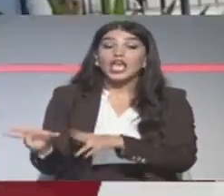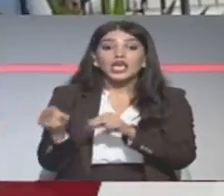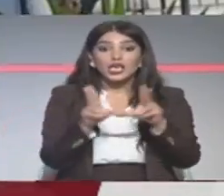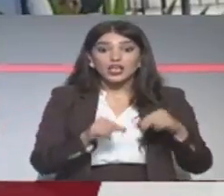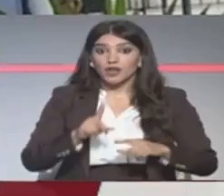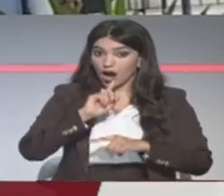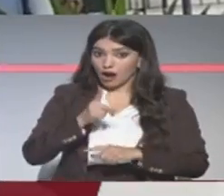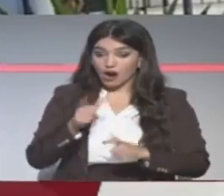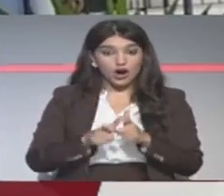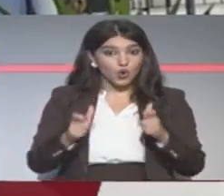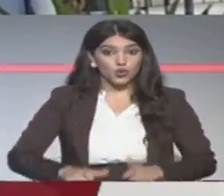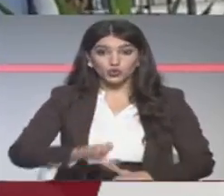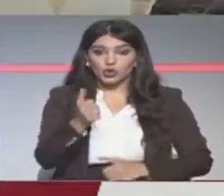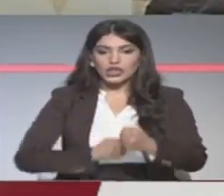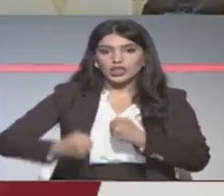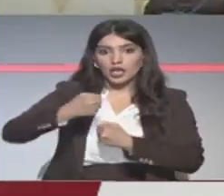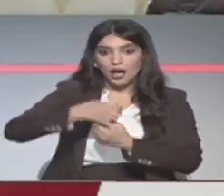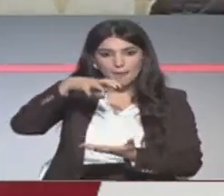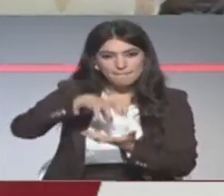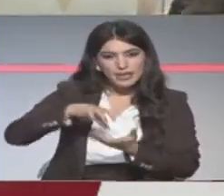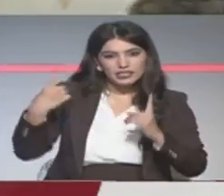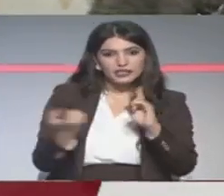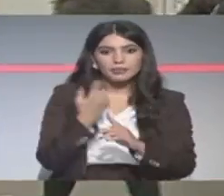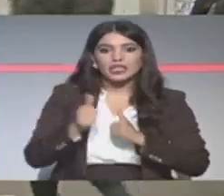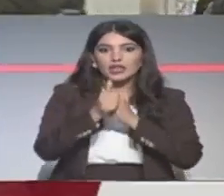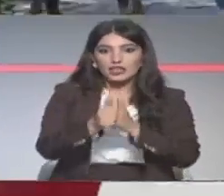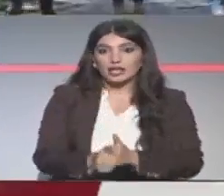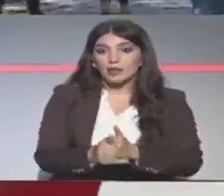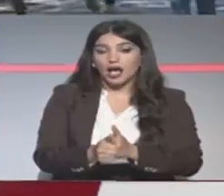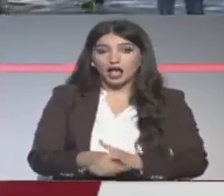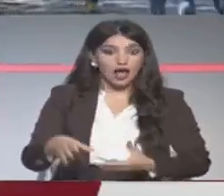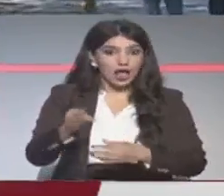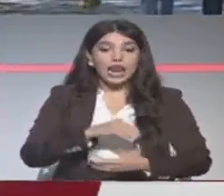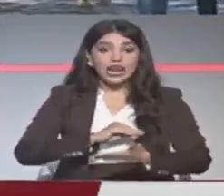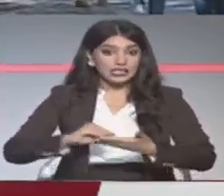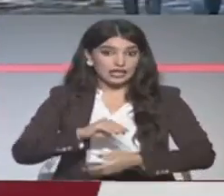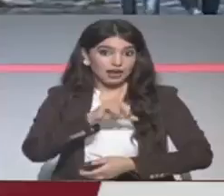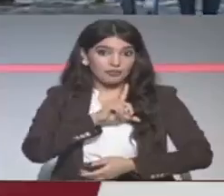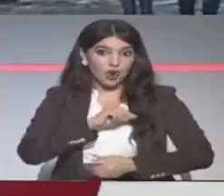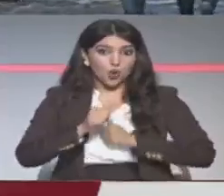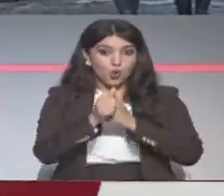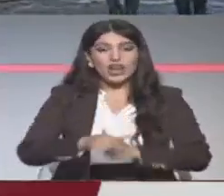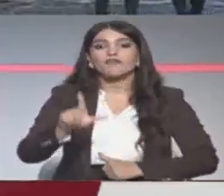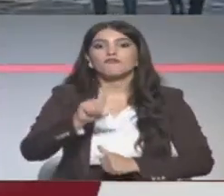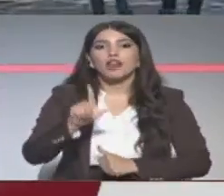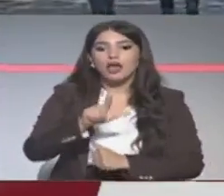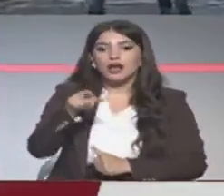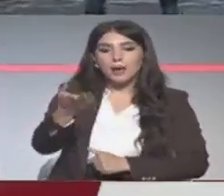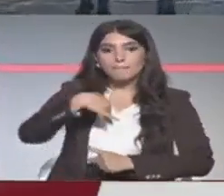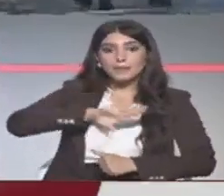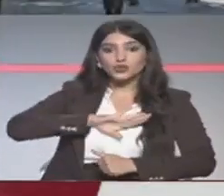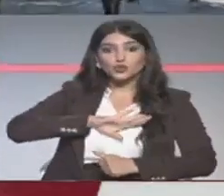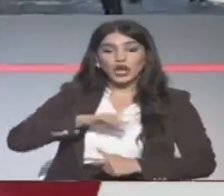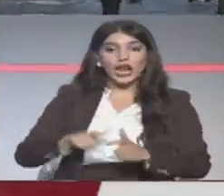قرر رئيس الحكومة تركيز قاعة عمليات خصوصية بالإدارة العامة للحرس الوطني بالعوينة تكون تحت إشراف رئاسة